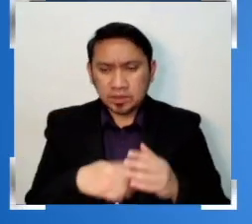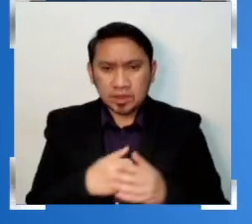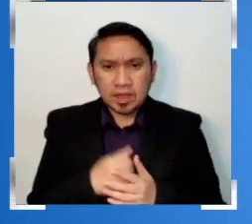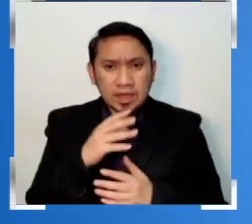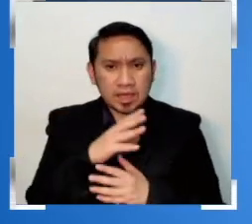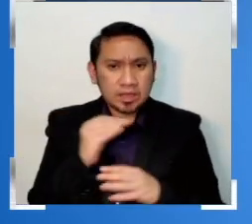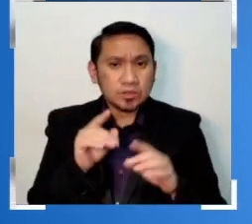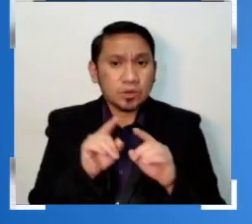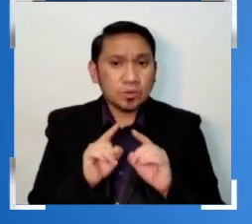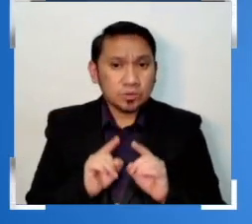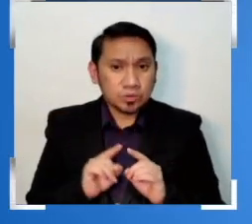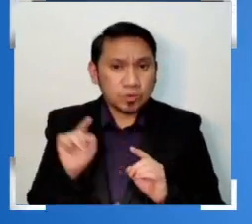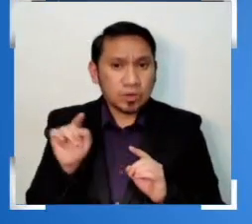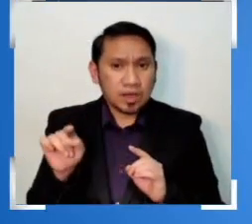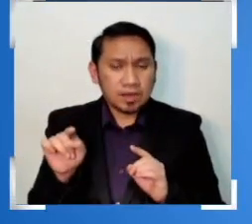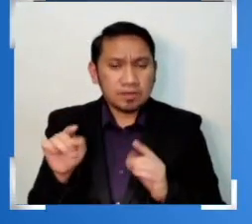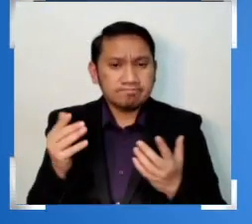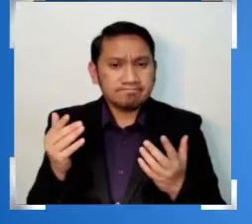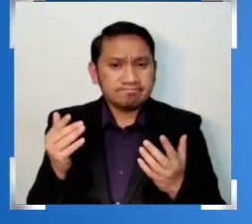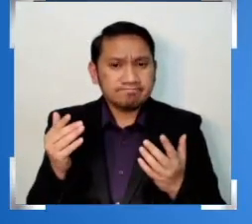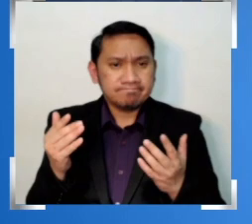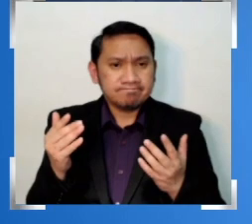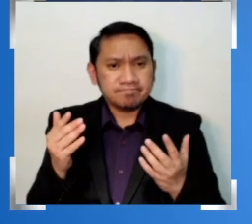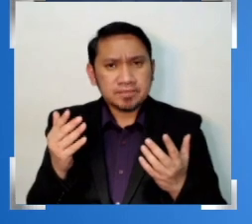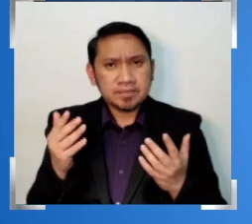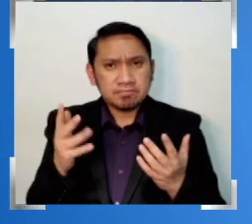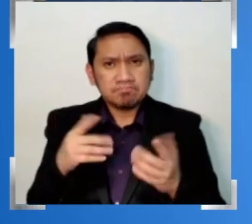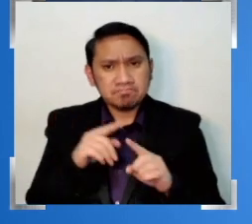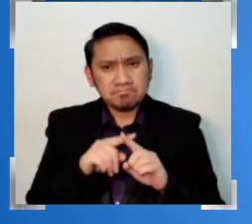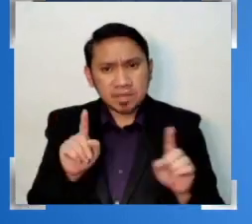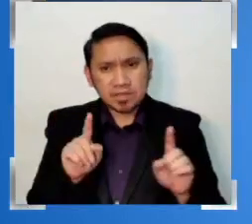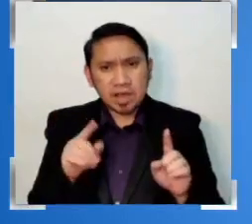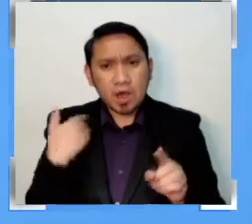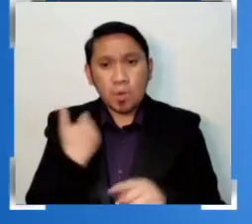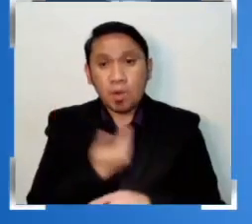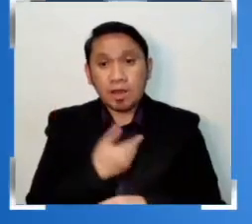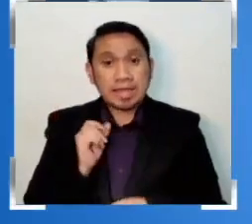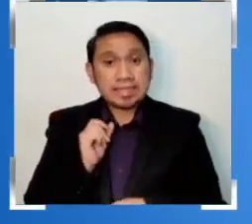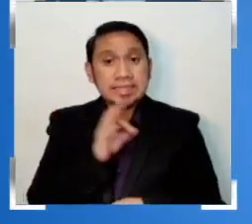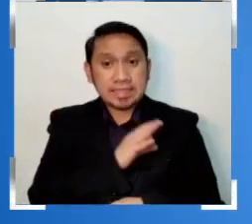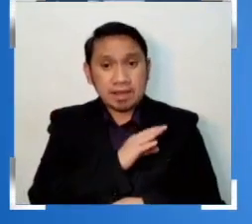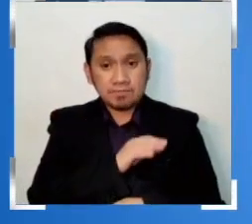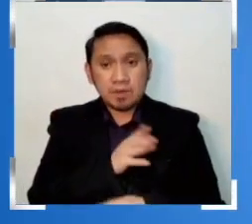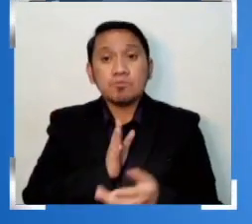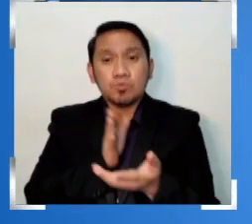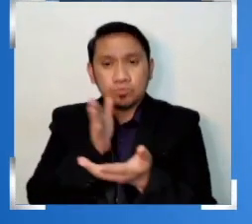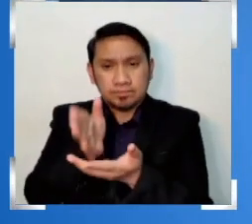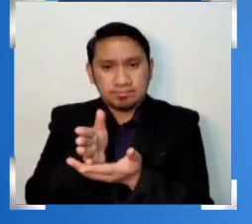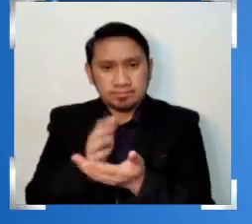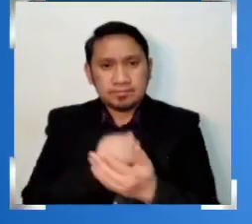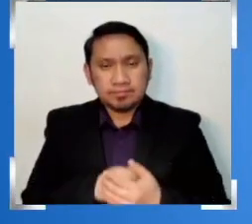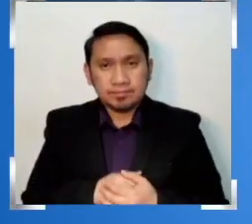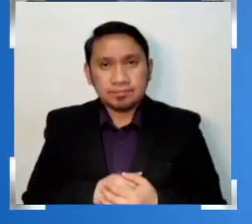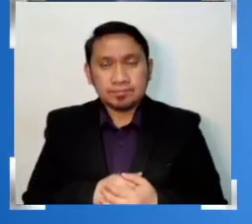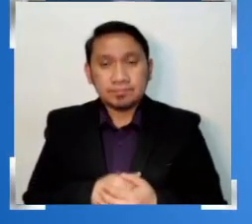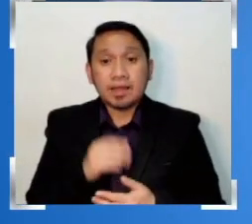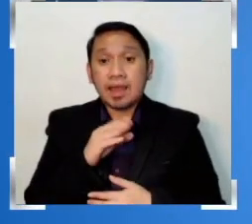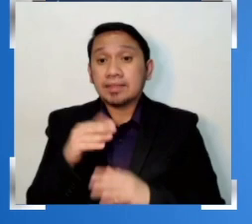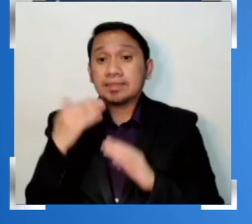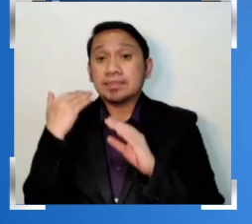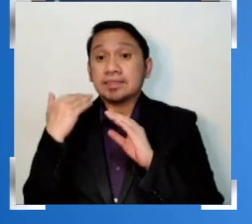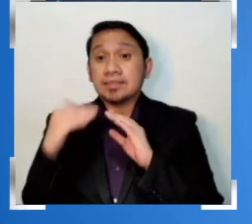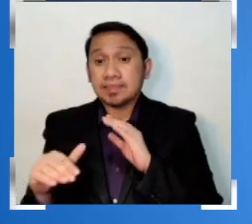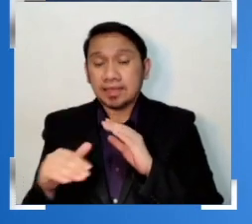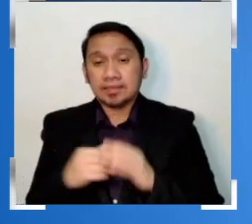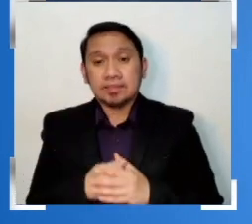ano natin ngayon, sea condition. Pero nandun na yung mga personnel natin sa area. Ipinadala na rin daw doon ang isang barko